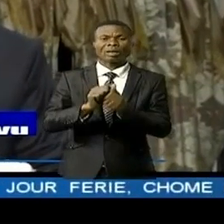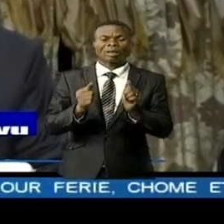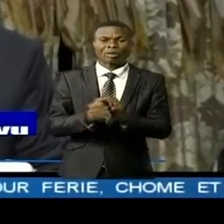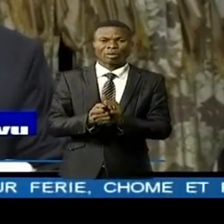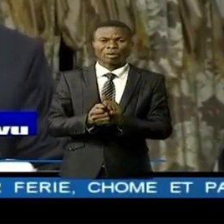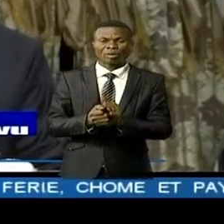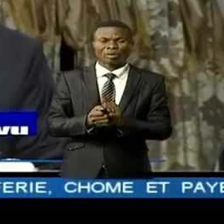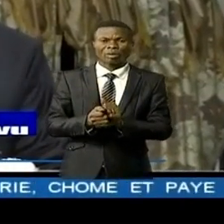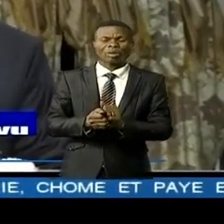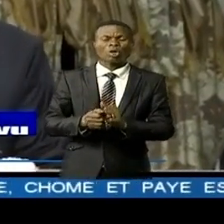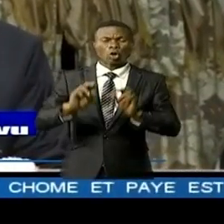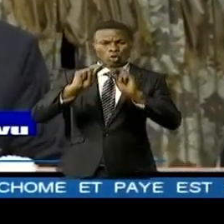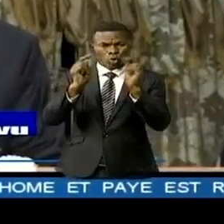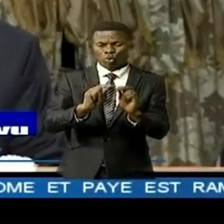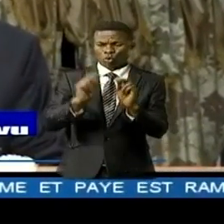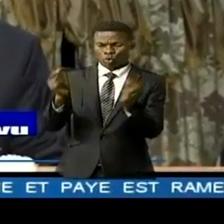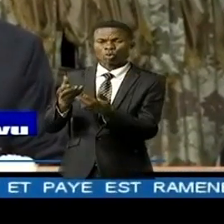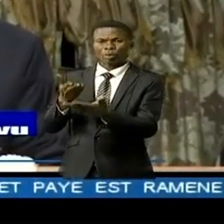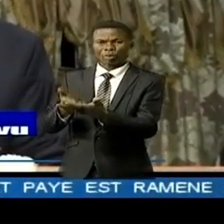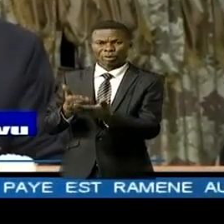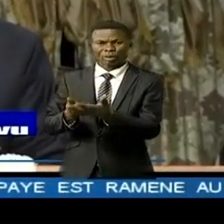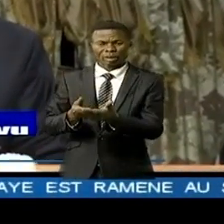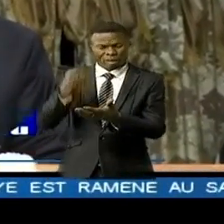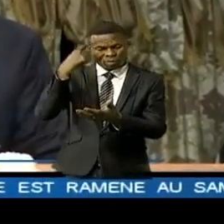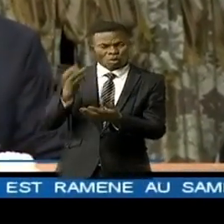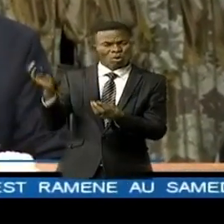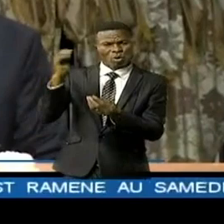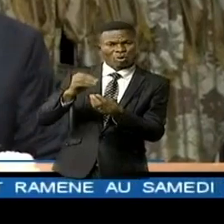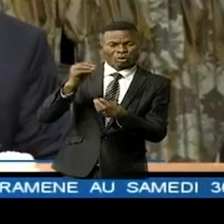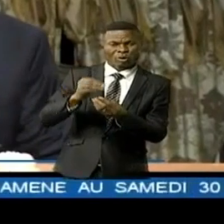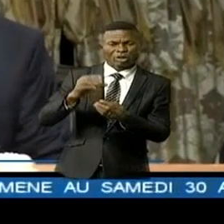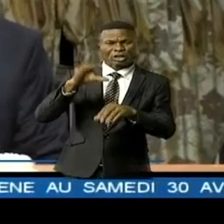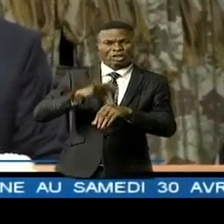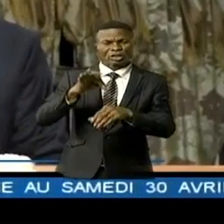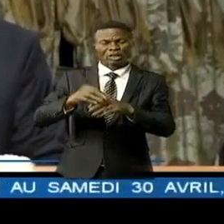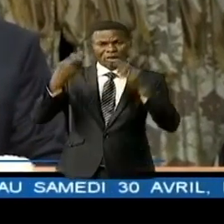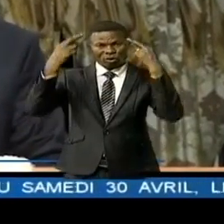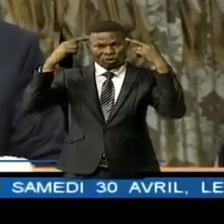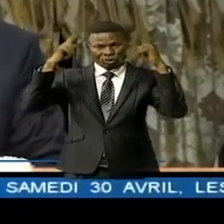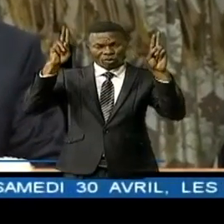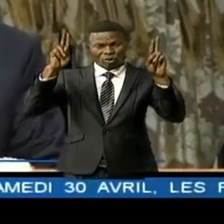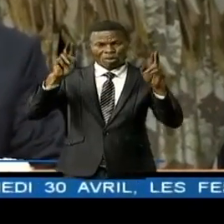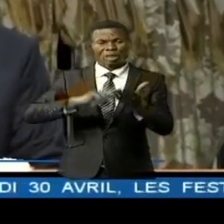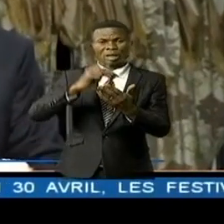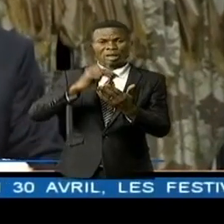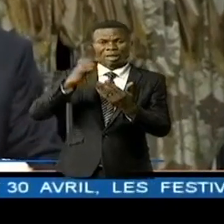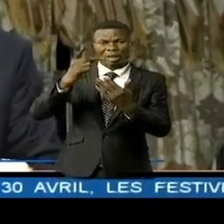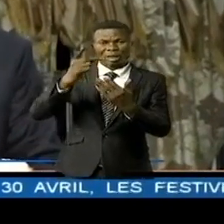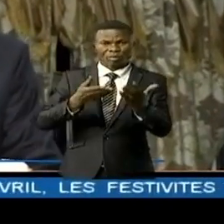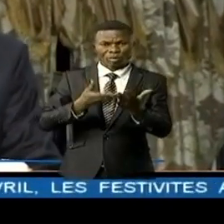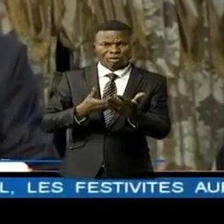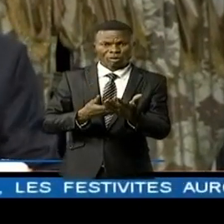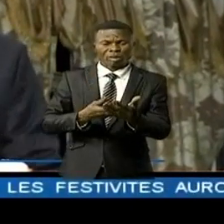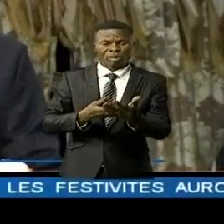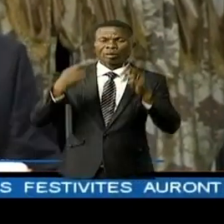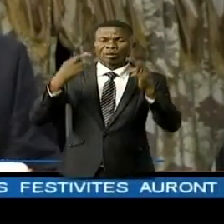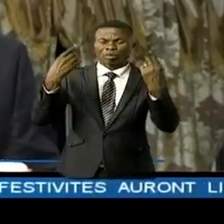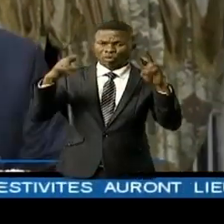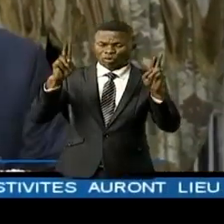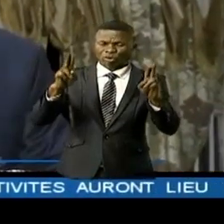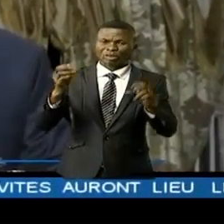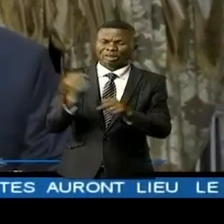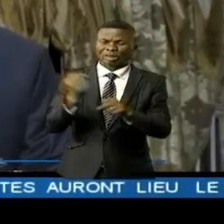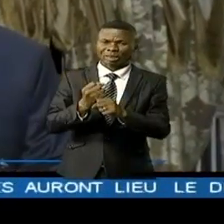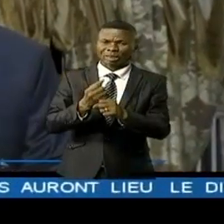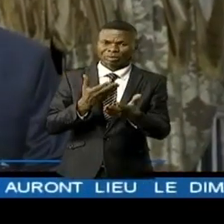carrefours ont été formulées en vue de maximiser les chances de réussite de ces programmes pour l'atteinte des objectifs assignés.